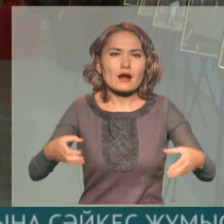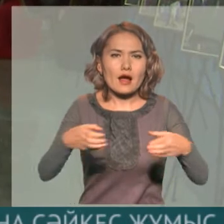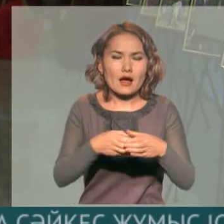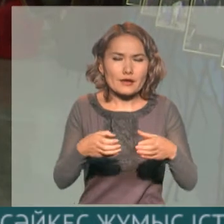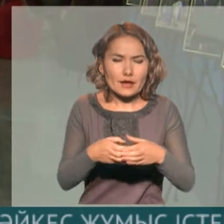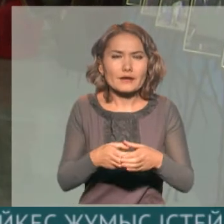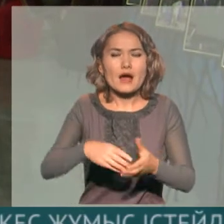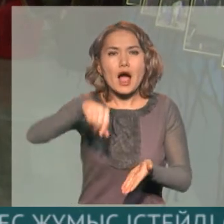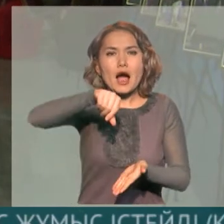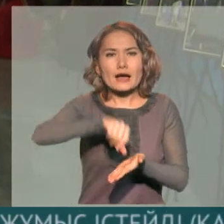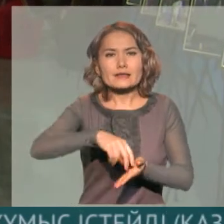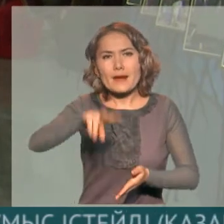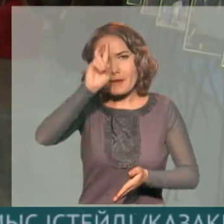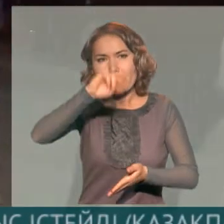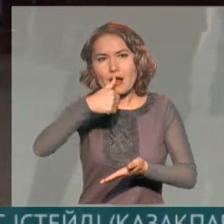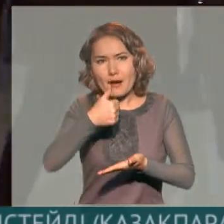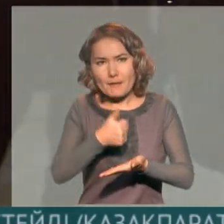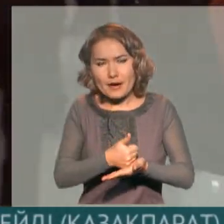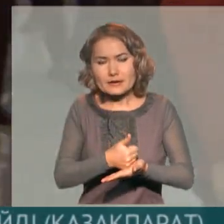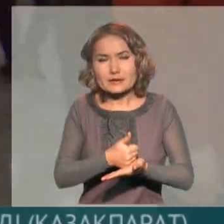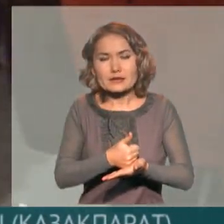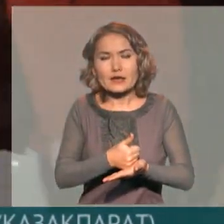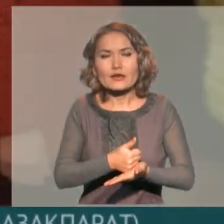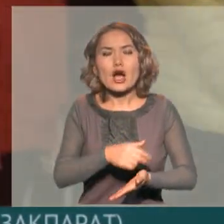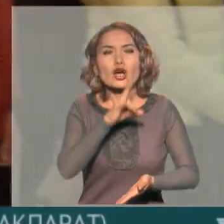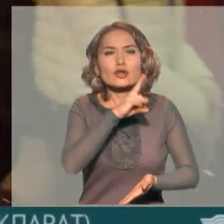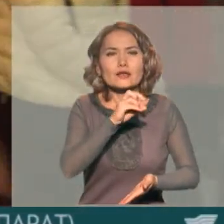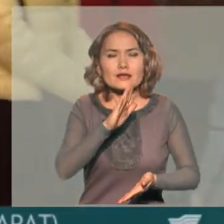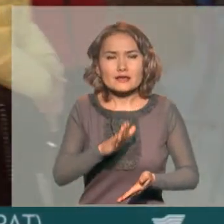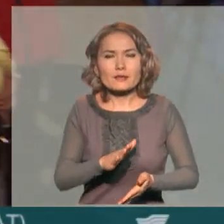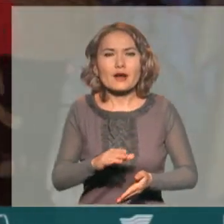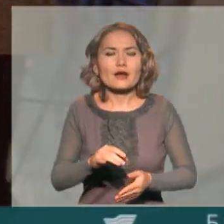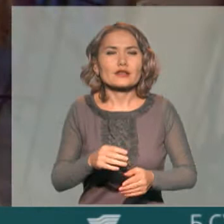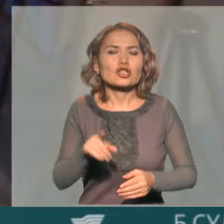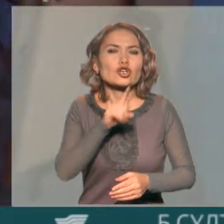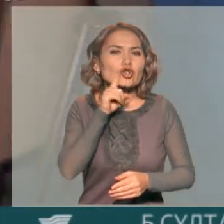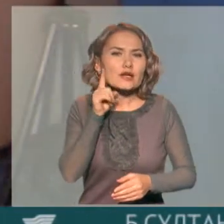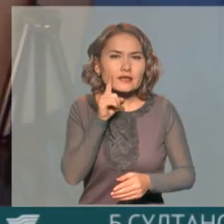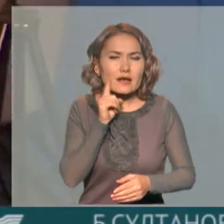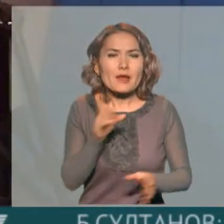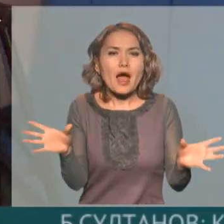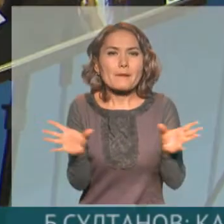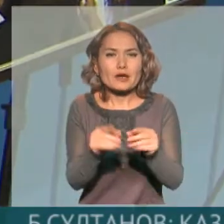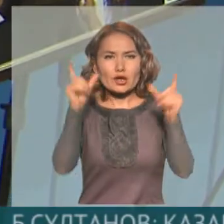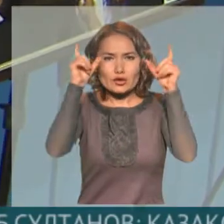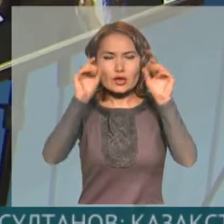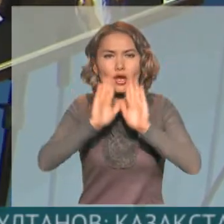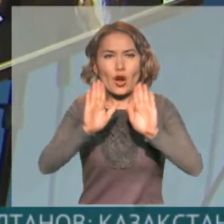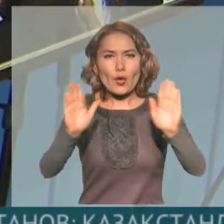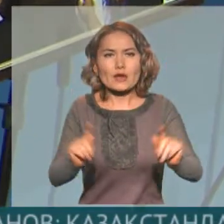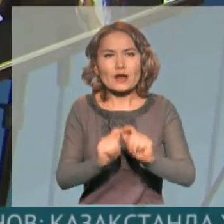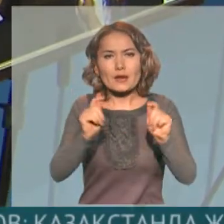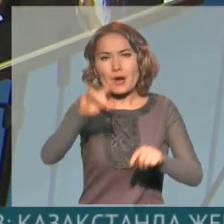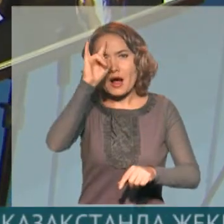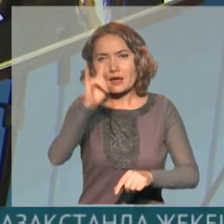отыр. Оған мемлекет басшысының әр жылдары еліміз аймақтарында жергілікті жастармен түскен ерекше суреттер қойылған. Бұл